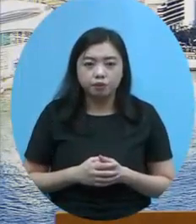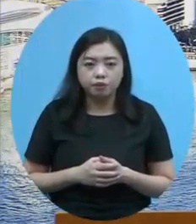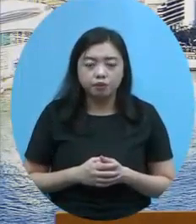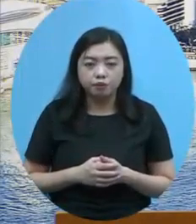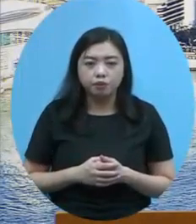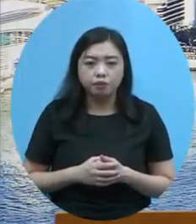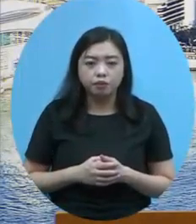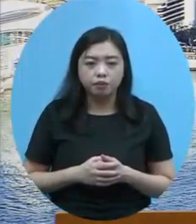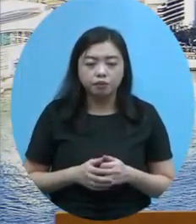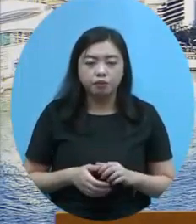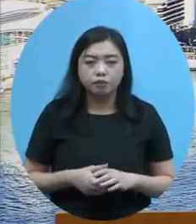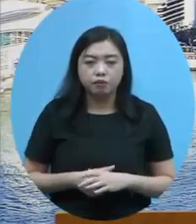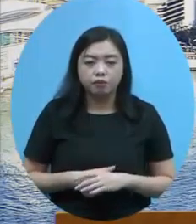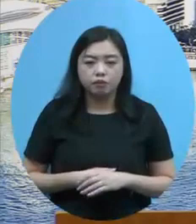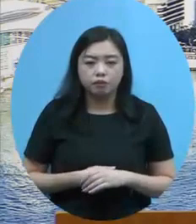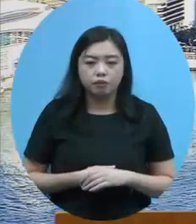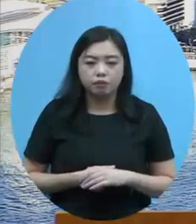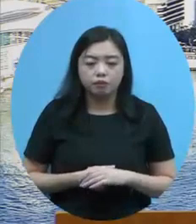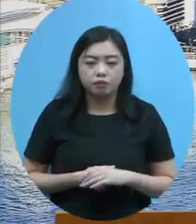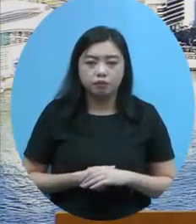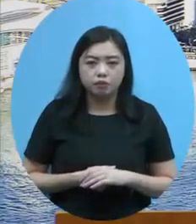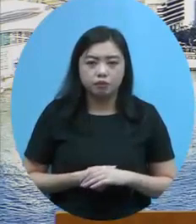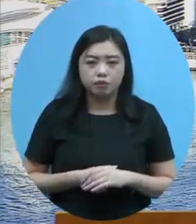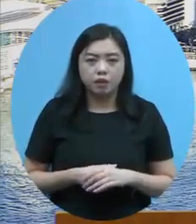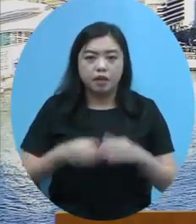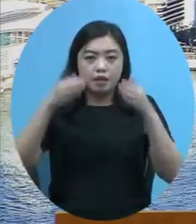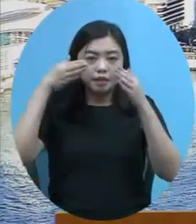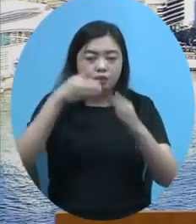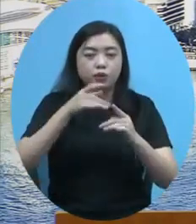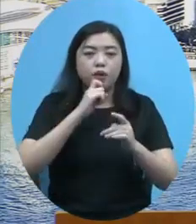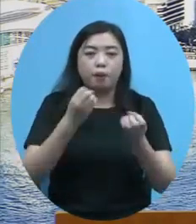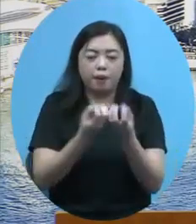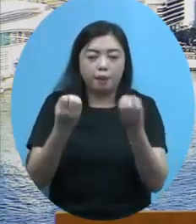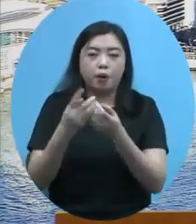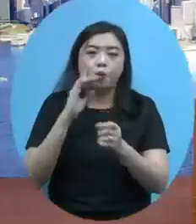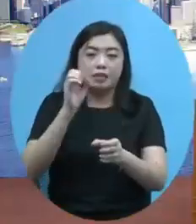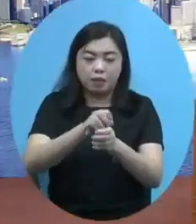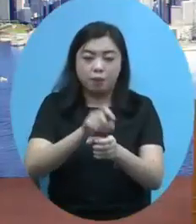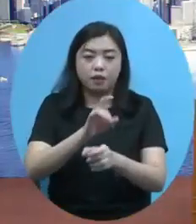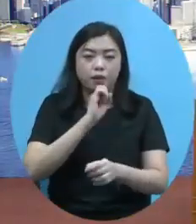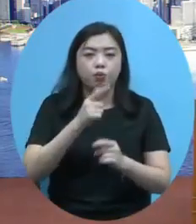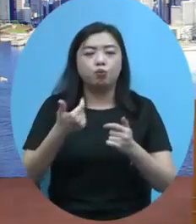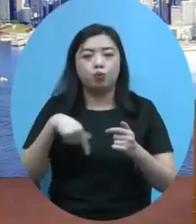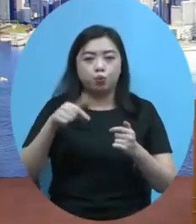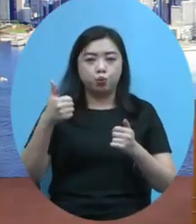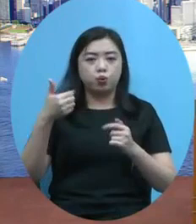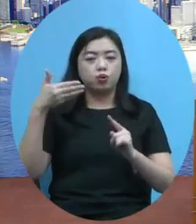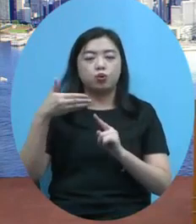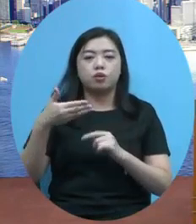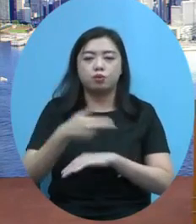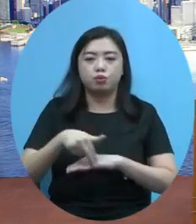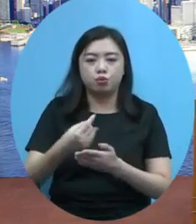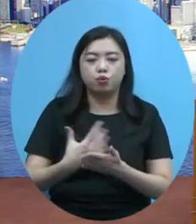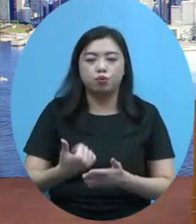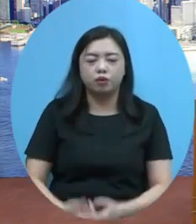implement some control measures in these bars with outbreaks. 下一位，呢邊後邊嗰位男士。 你